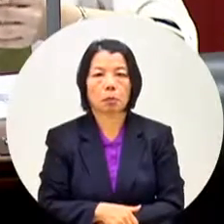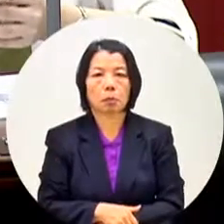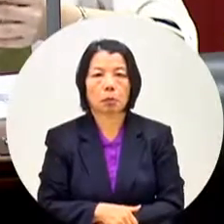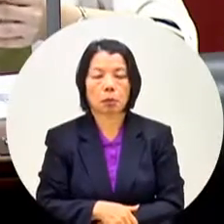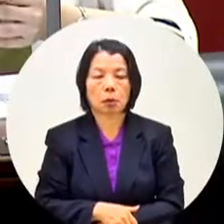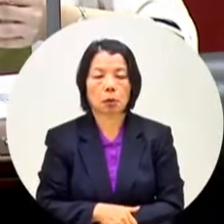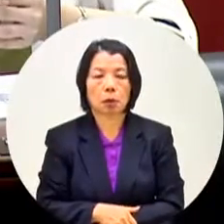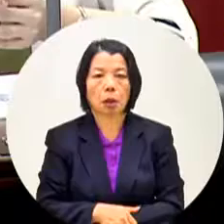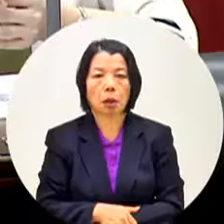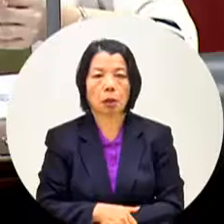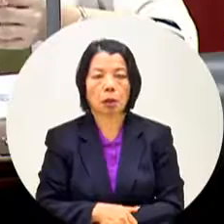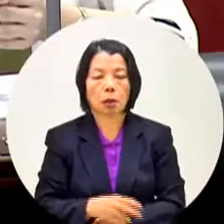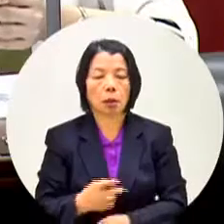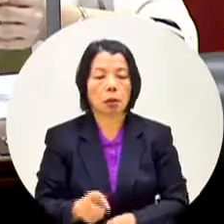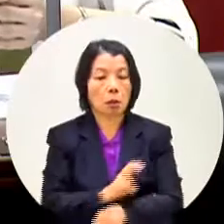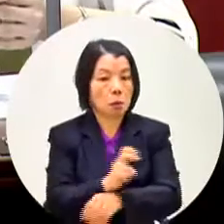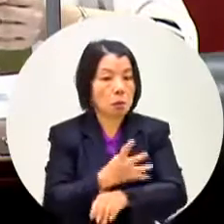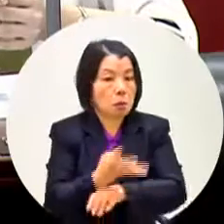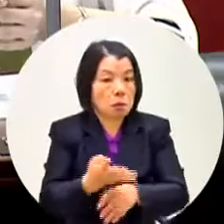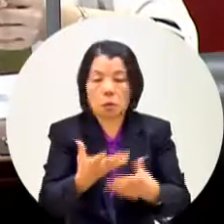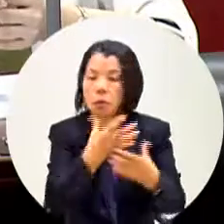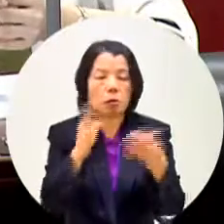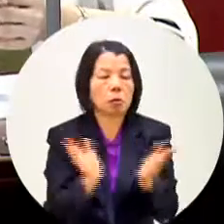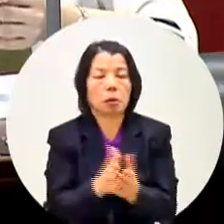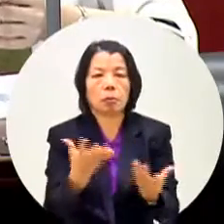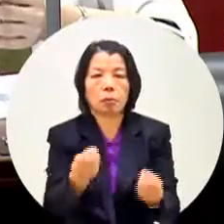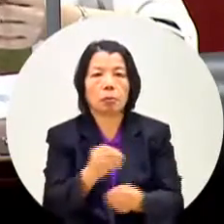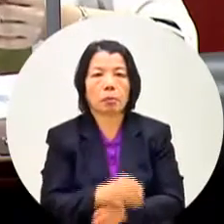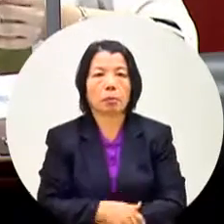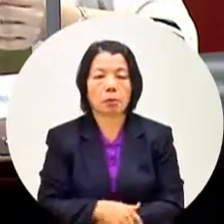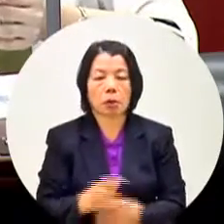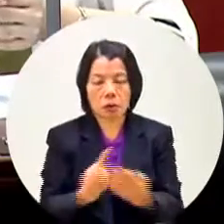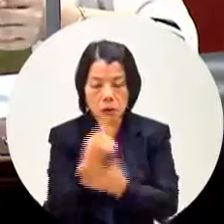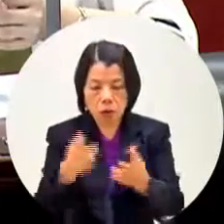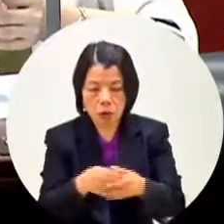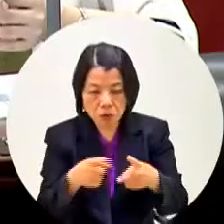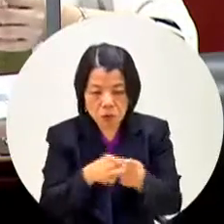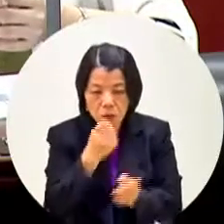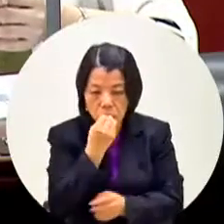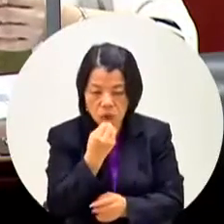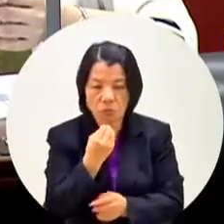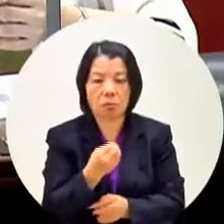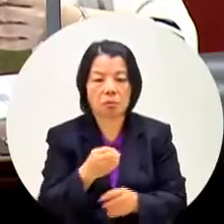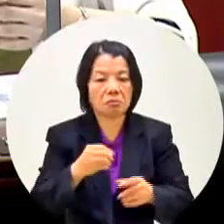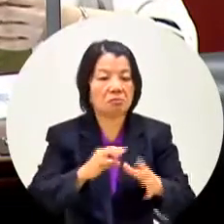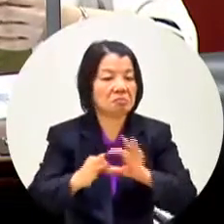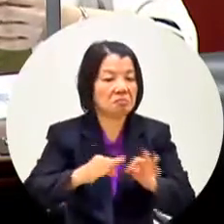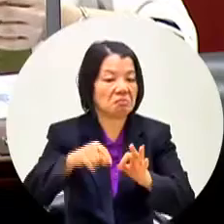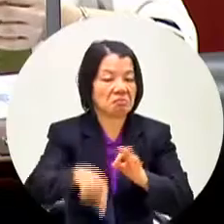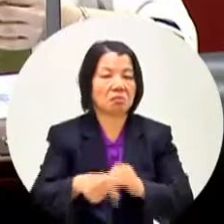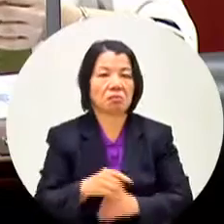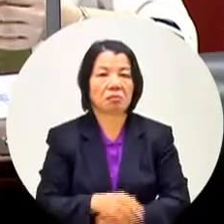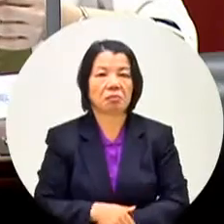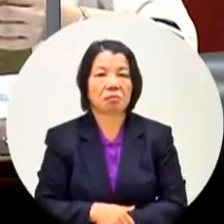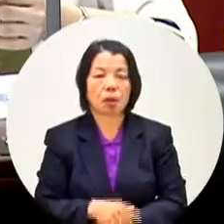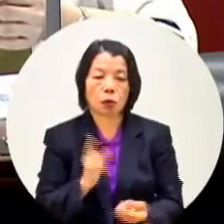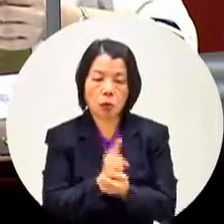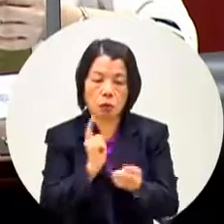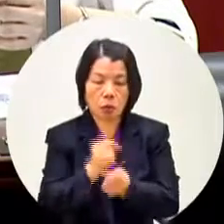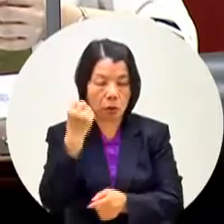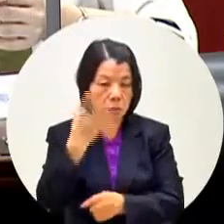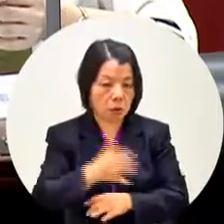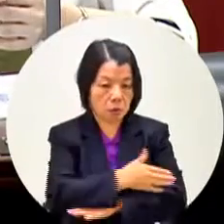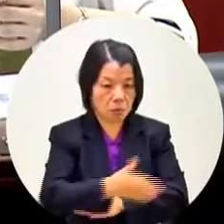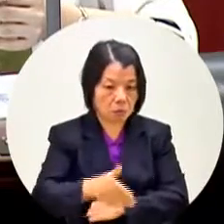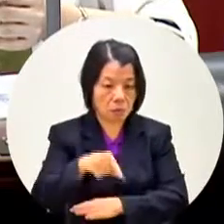后未来的远景也看好，而且我们桥头的科学园区也即将成立，但是在我们桥头地区却没有任何